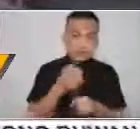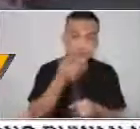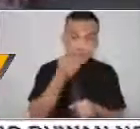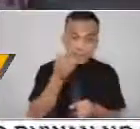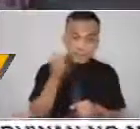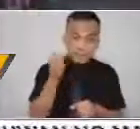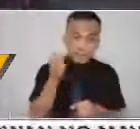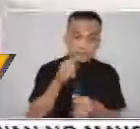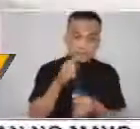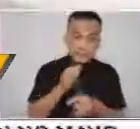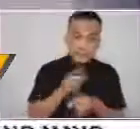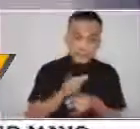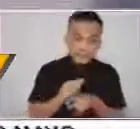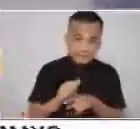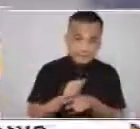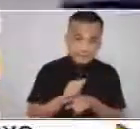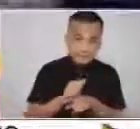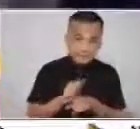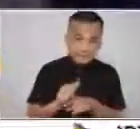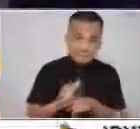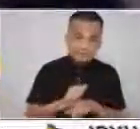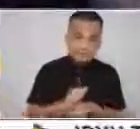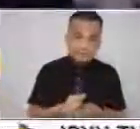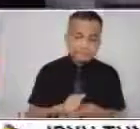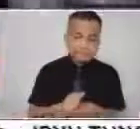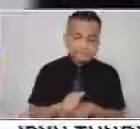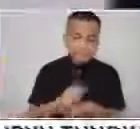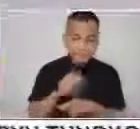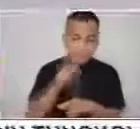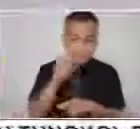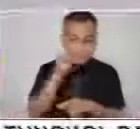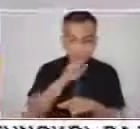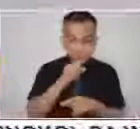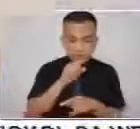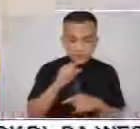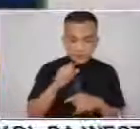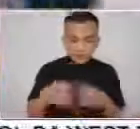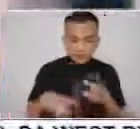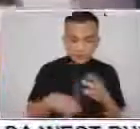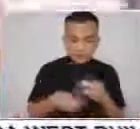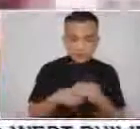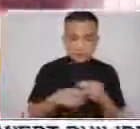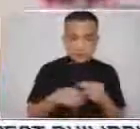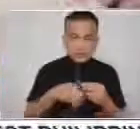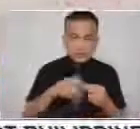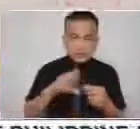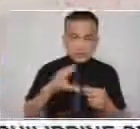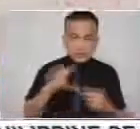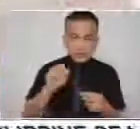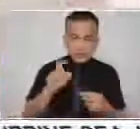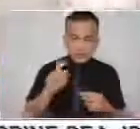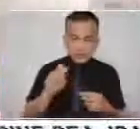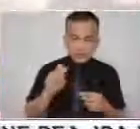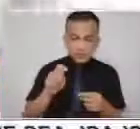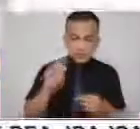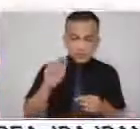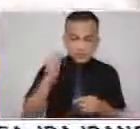ng COVID-19 sa bansa. Talagang napakahirap, kawawa ang ating bayan. Mm-hmm. Mahal din naman nila